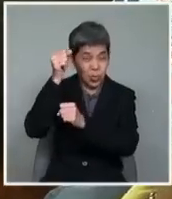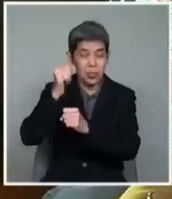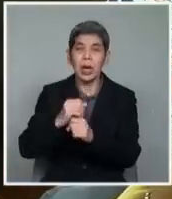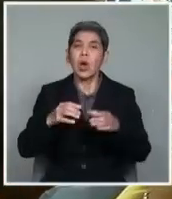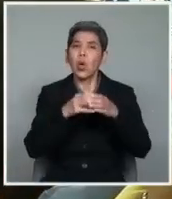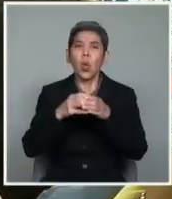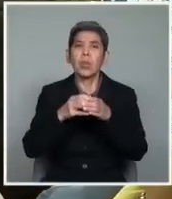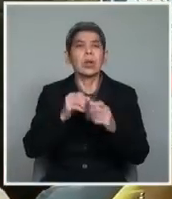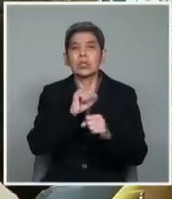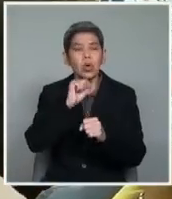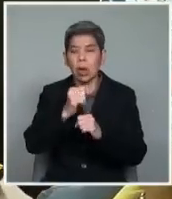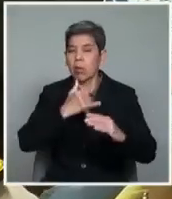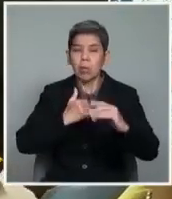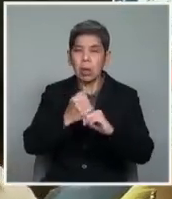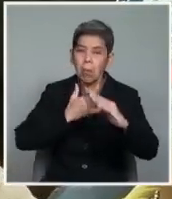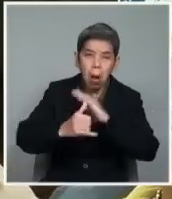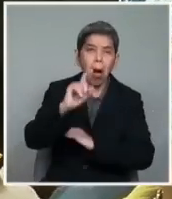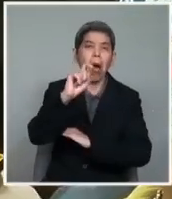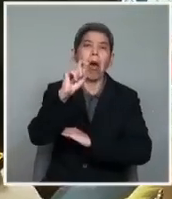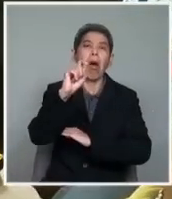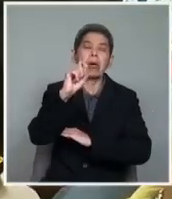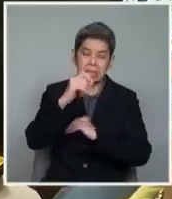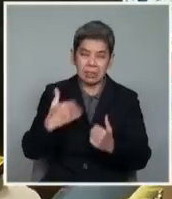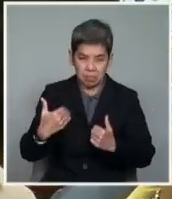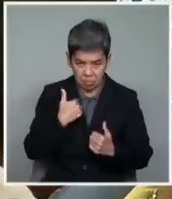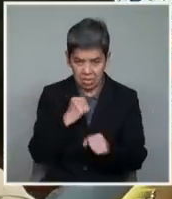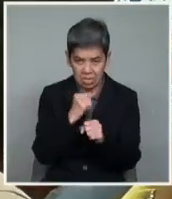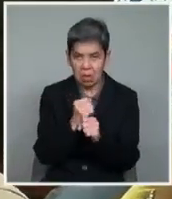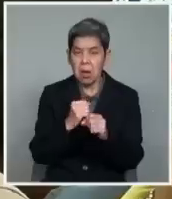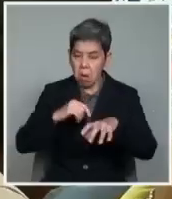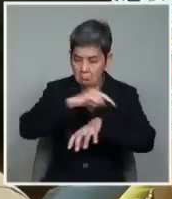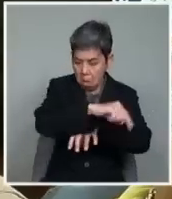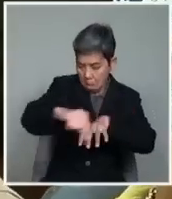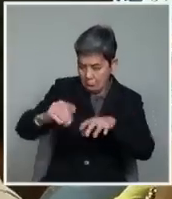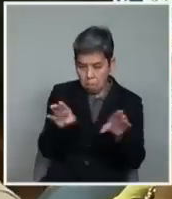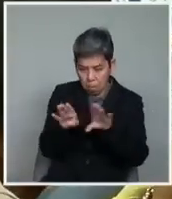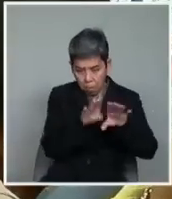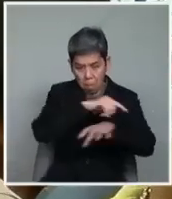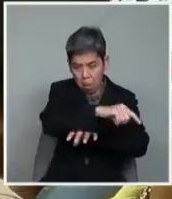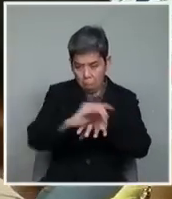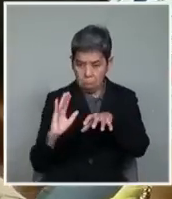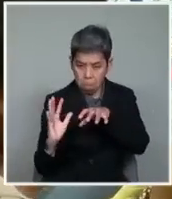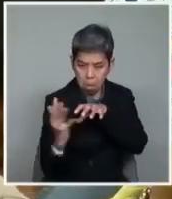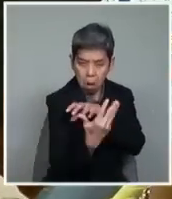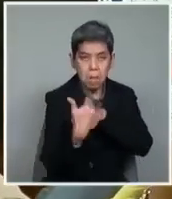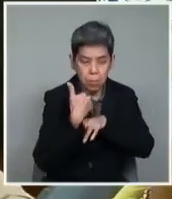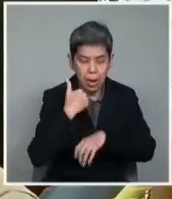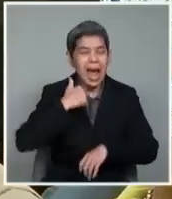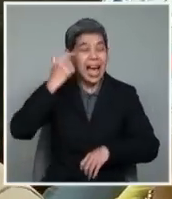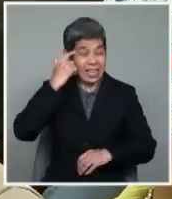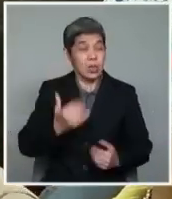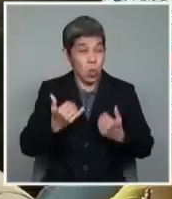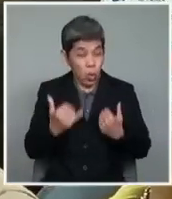มาชิกไม่สามารถออกจากอาคารรัฐสภาได้เพราะมีการปิดล้อมของกลุ่มผู้ชุมนุมส่วนตัวนะคะก็เชื่อว่า